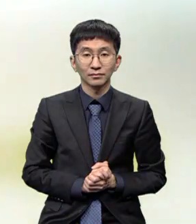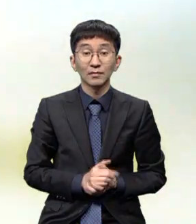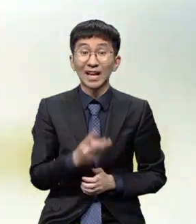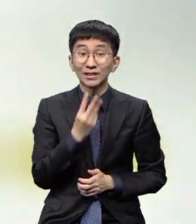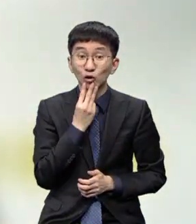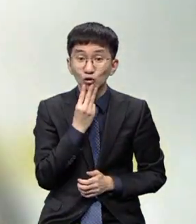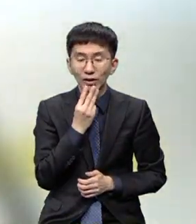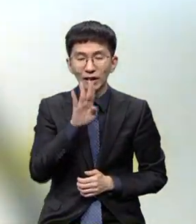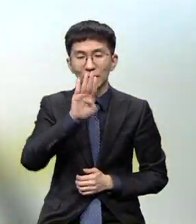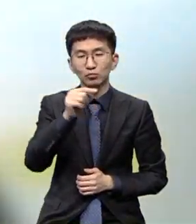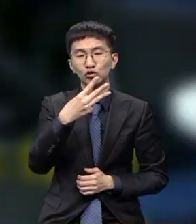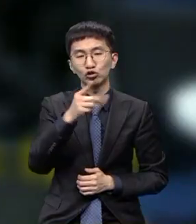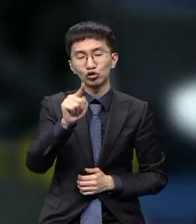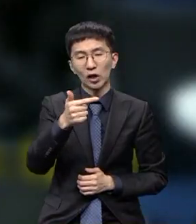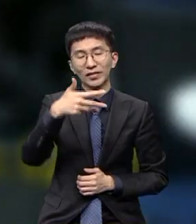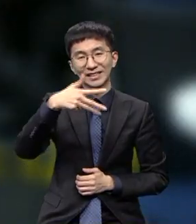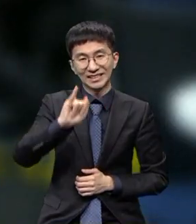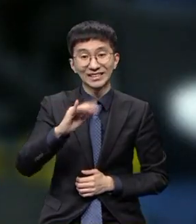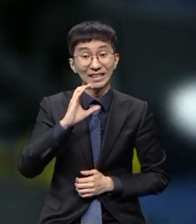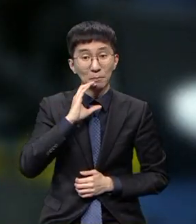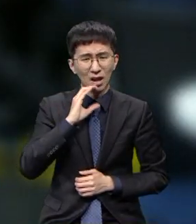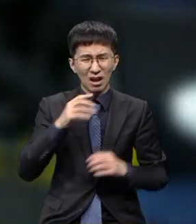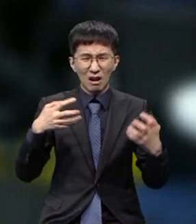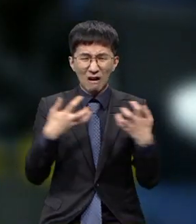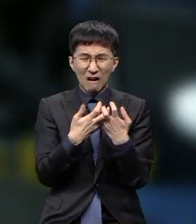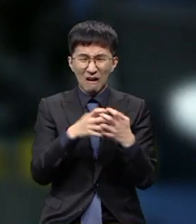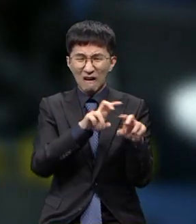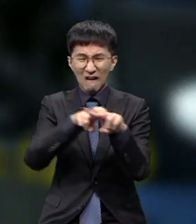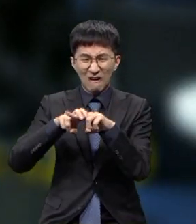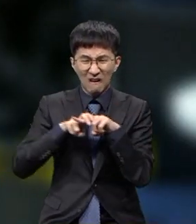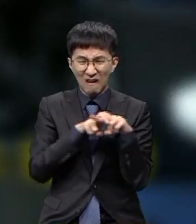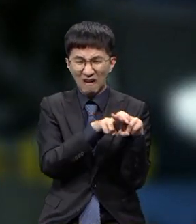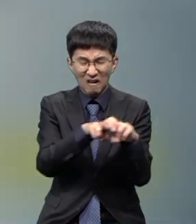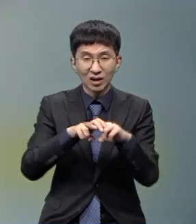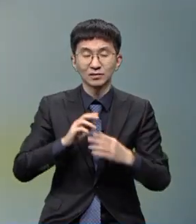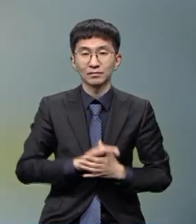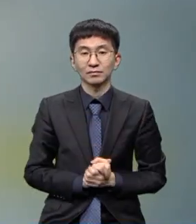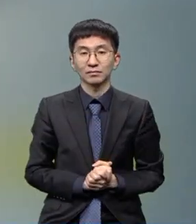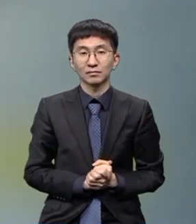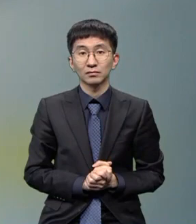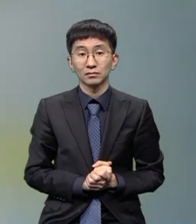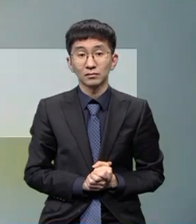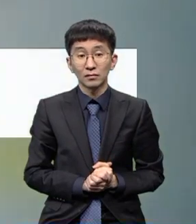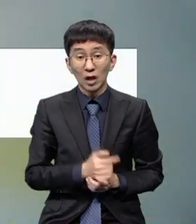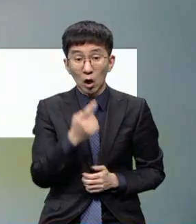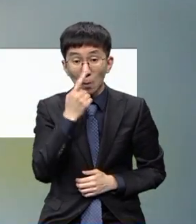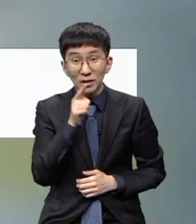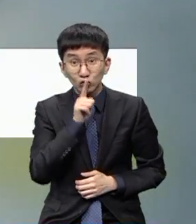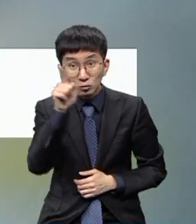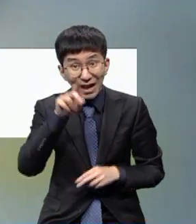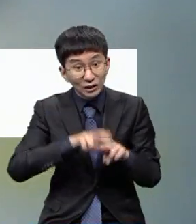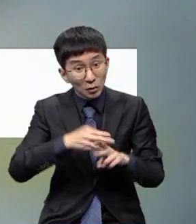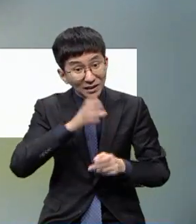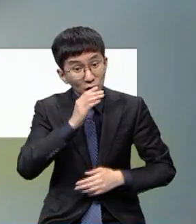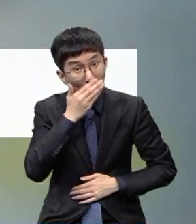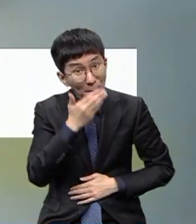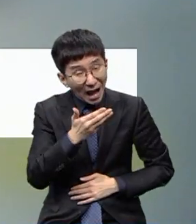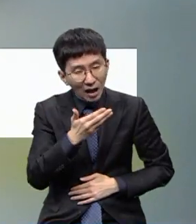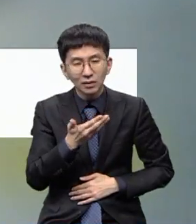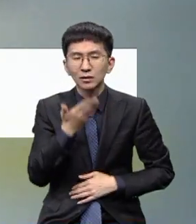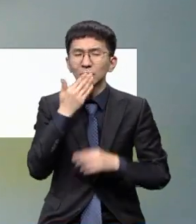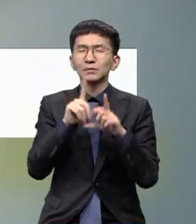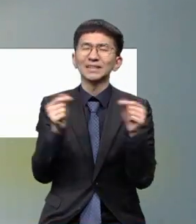서울의 한 브런치 카페입니다. 빈자리를 찾기 힘들 정도로 북적입니다. 혹시 커피 주문하면 앉아서 마실 수 있어요?